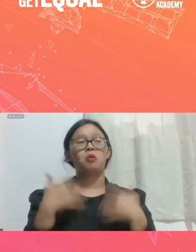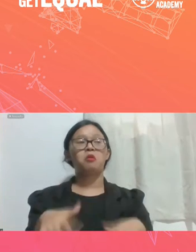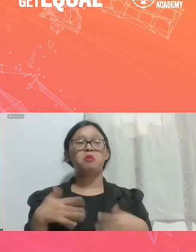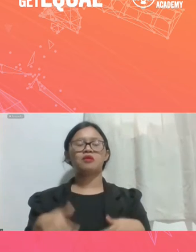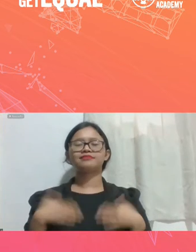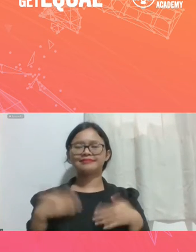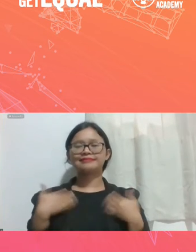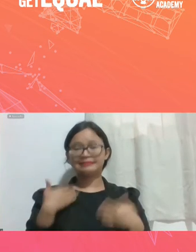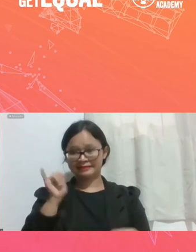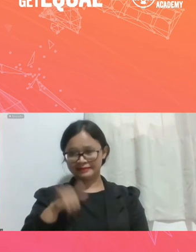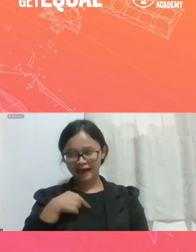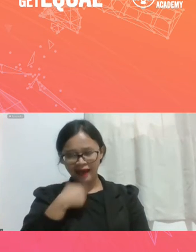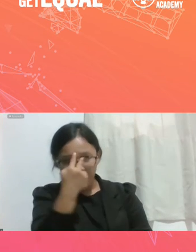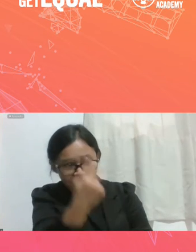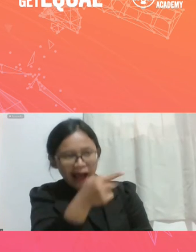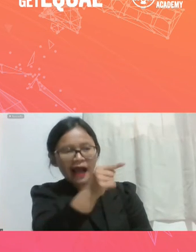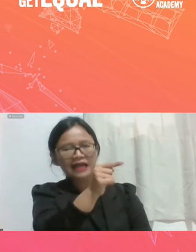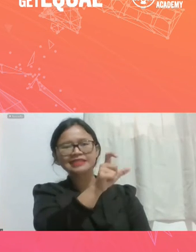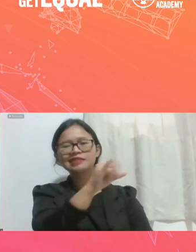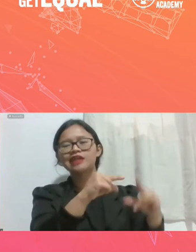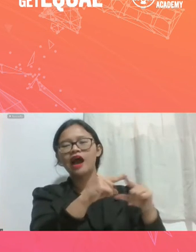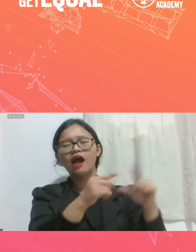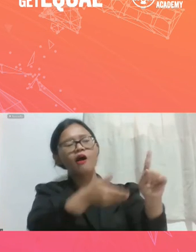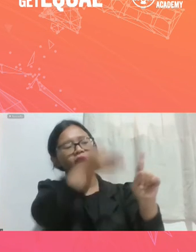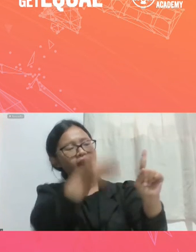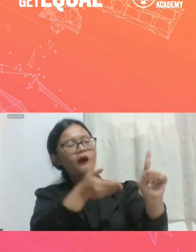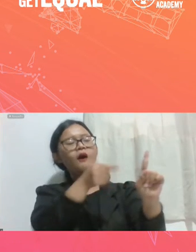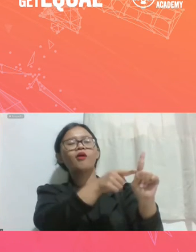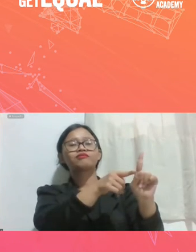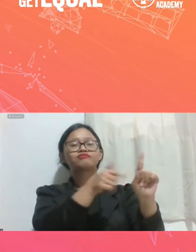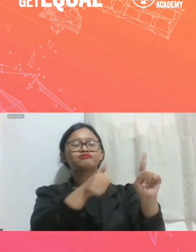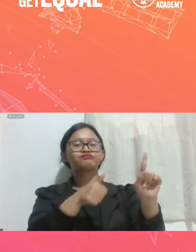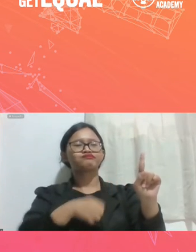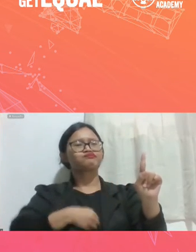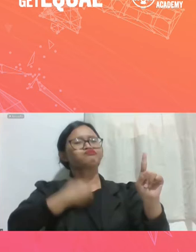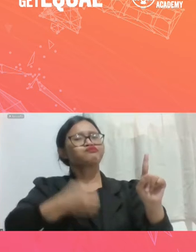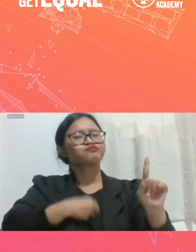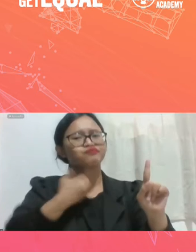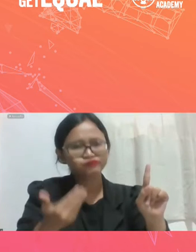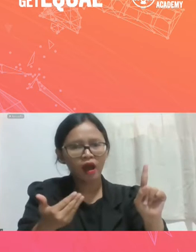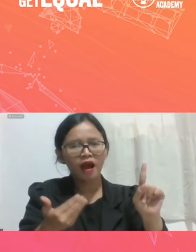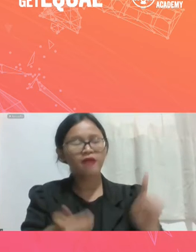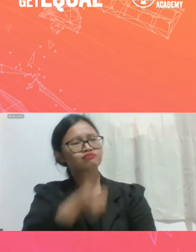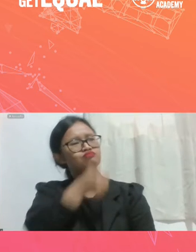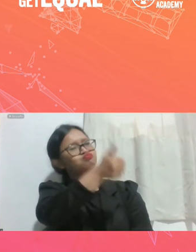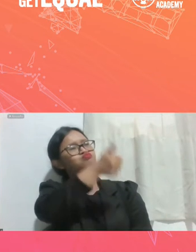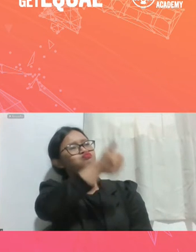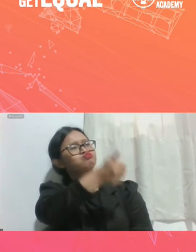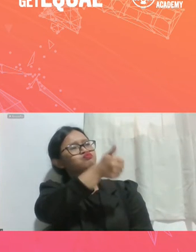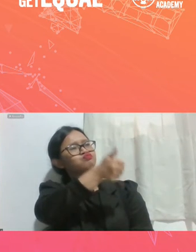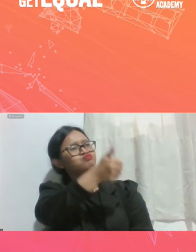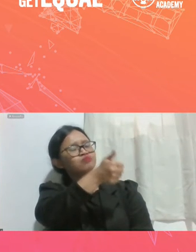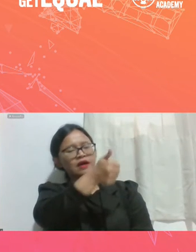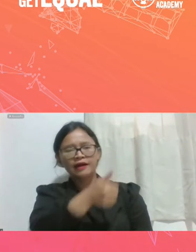bahwa Patricia punya pendapat yang otentik, ya, orisinal,